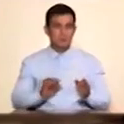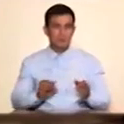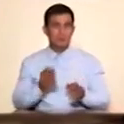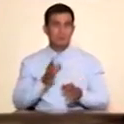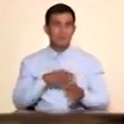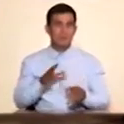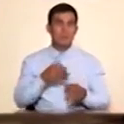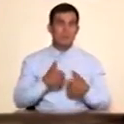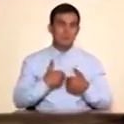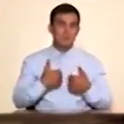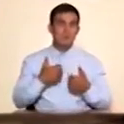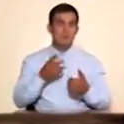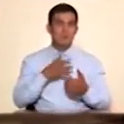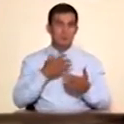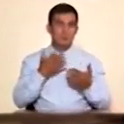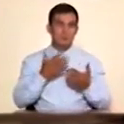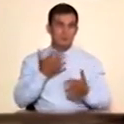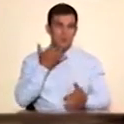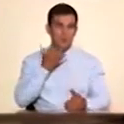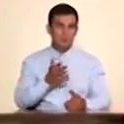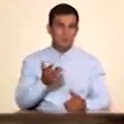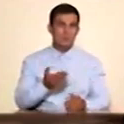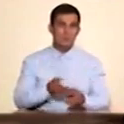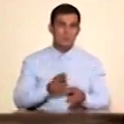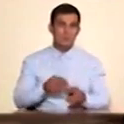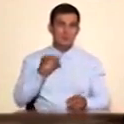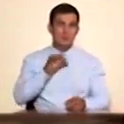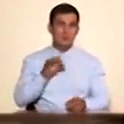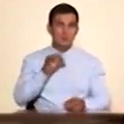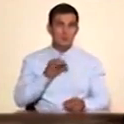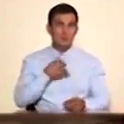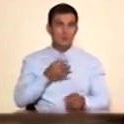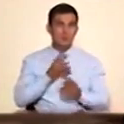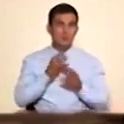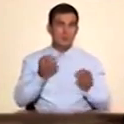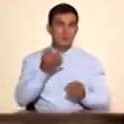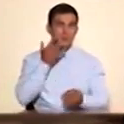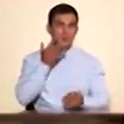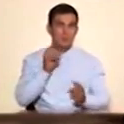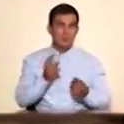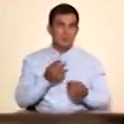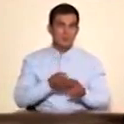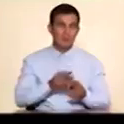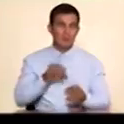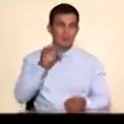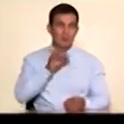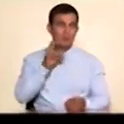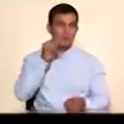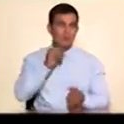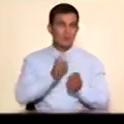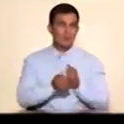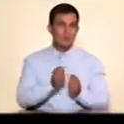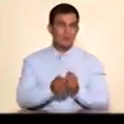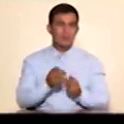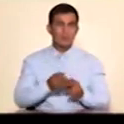Uchinchi navbatda tarixiy atamalarga ham e'tibor bering. Tarixiy atamalarni qaysi tildan olinganligi